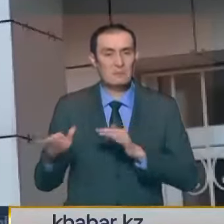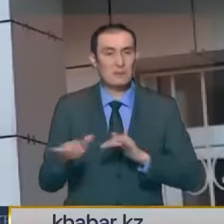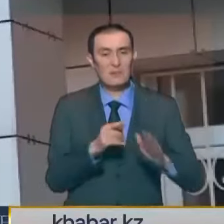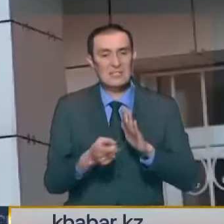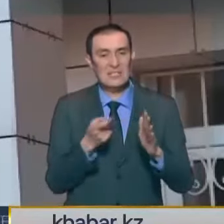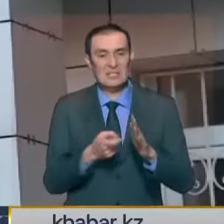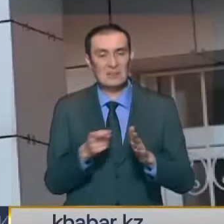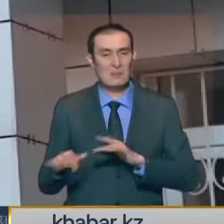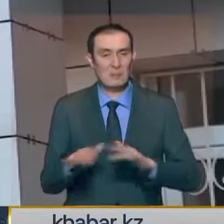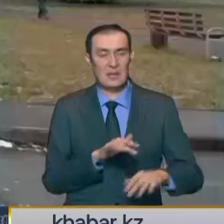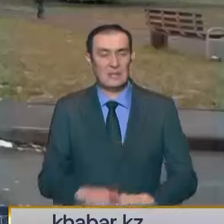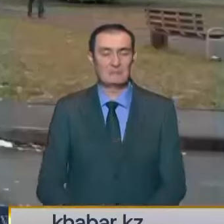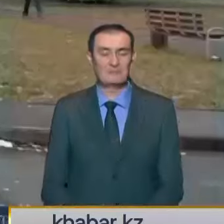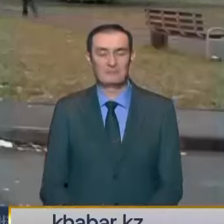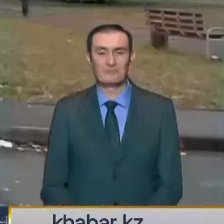следственные